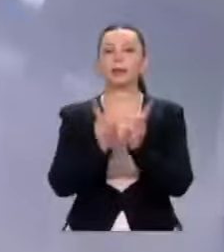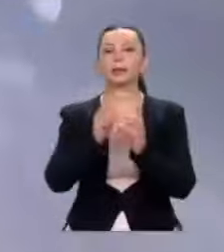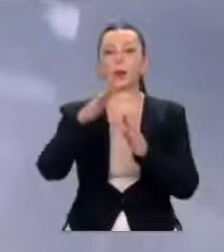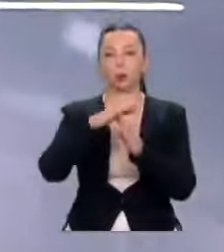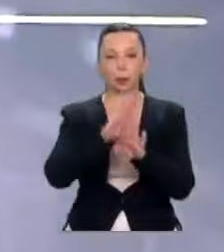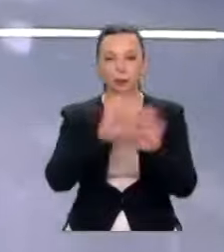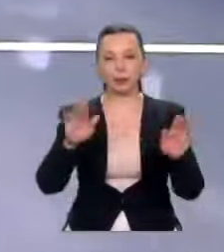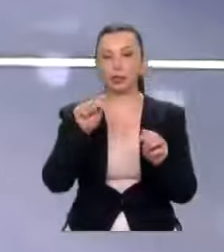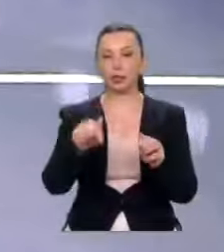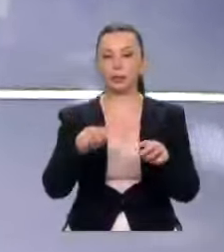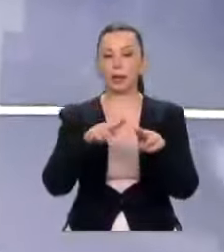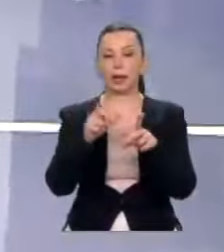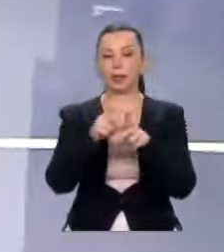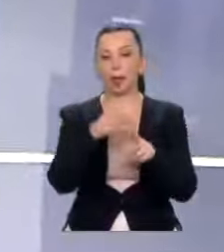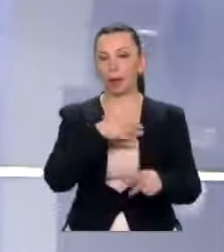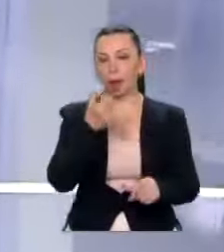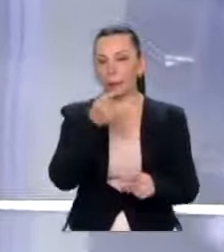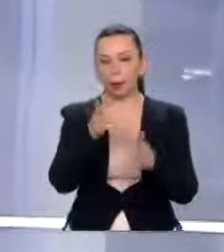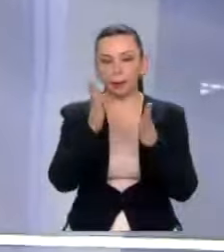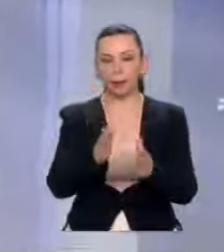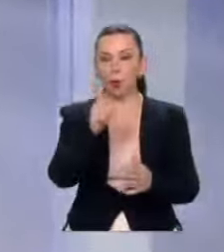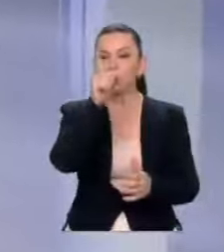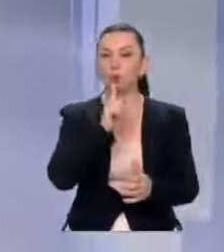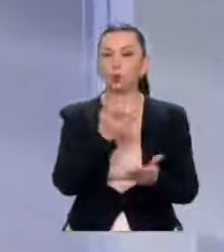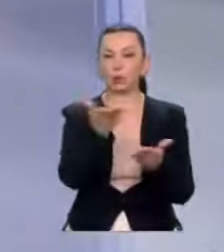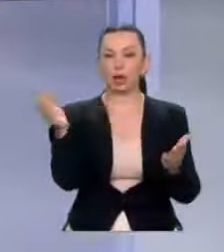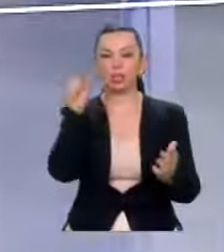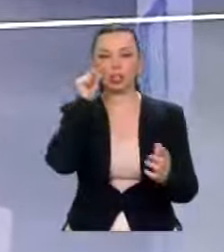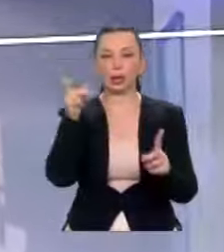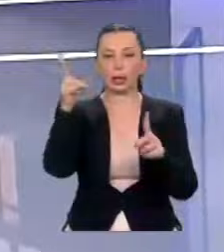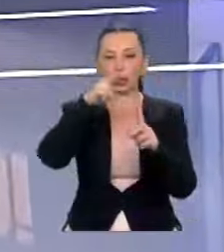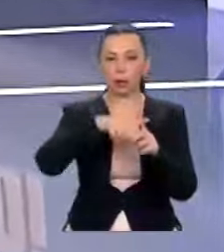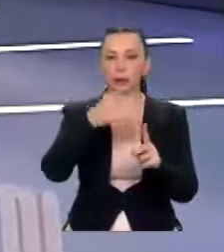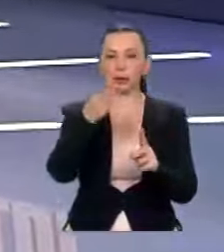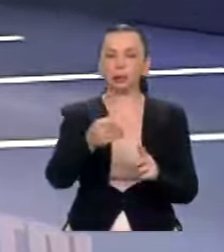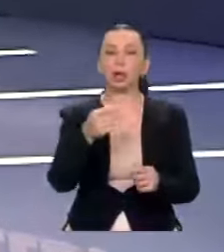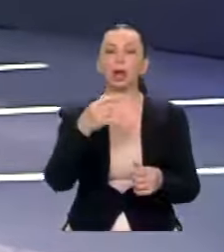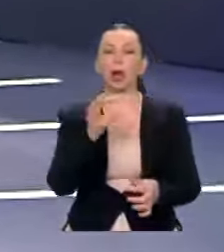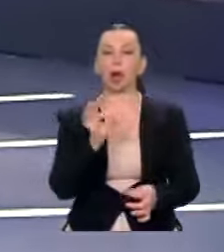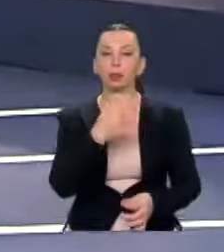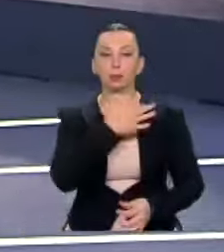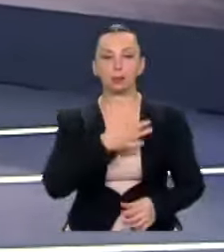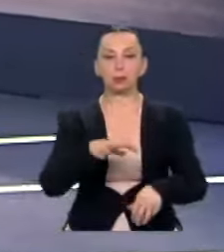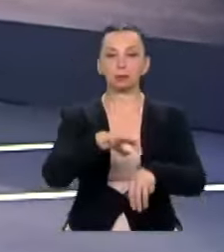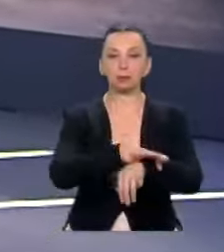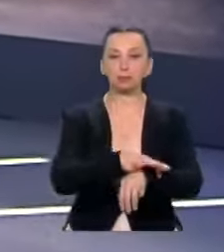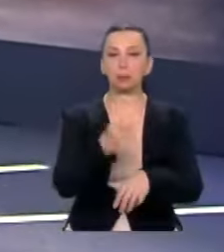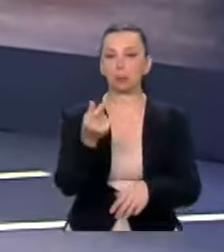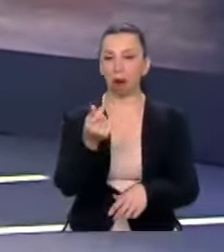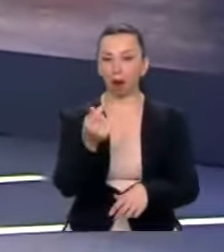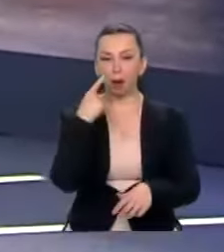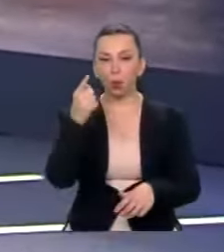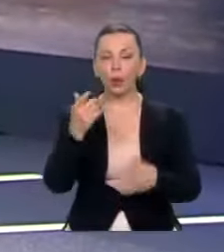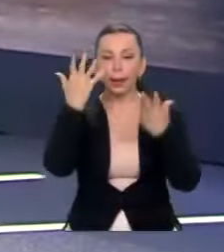Para vermiştik, devam ediyoruz efendim. Yüzlerce kişinin katıldığı, yine takıların ve nakit paranın gelin ve damadın